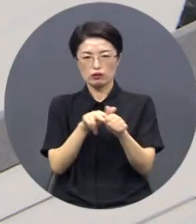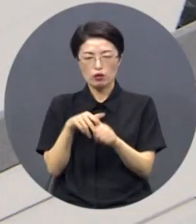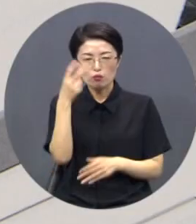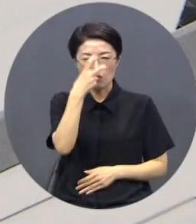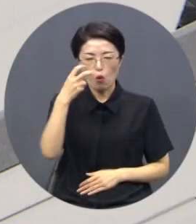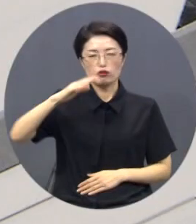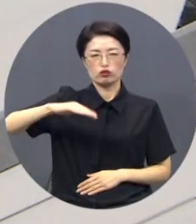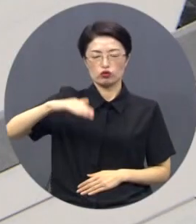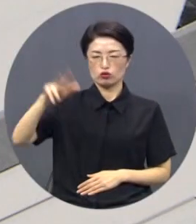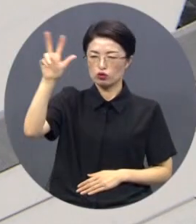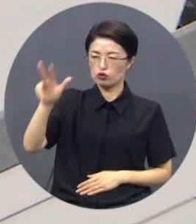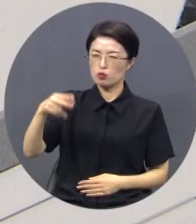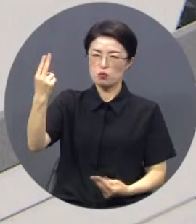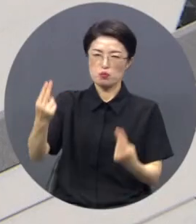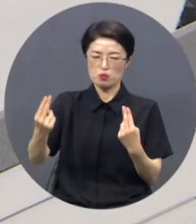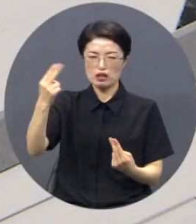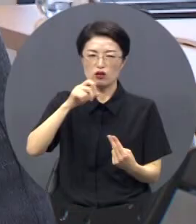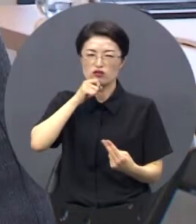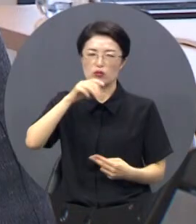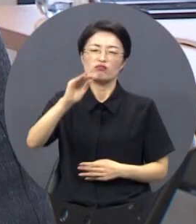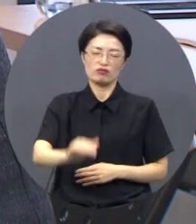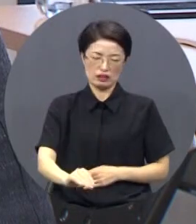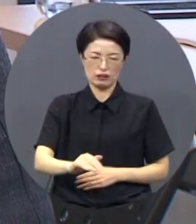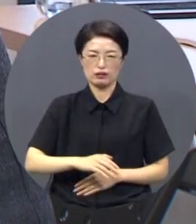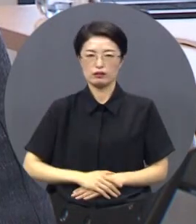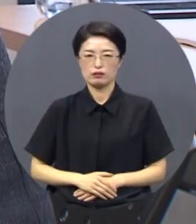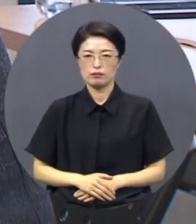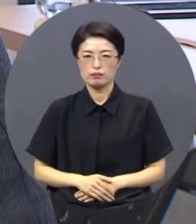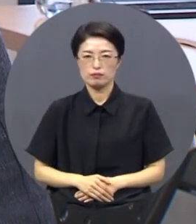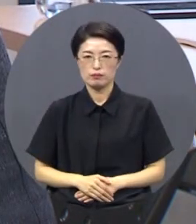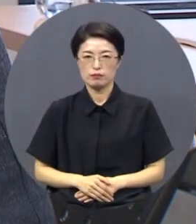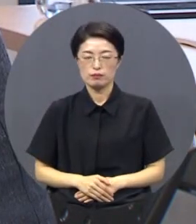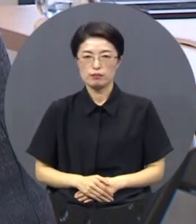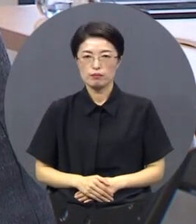지역에 비해 매우 낮게 평가됐습니다.